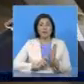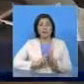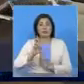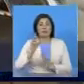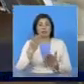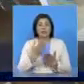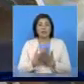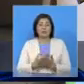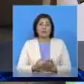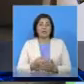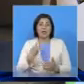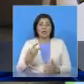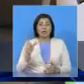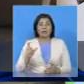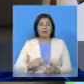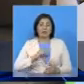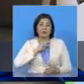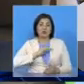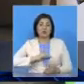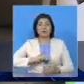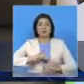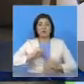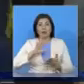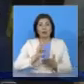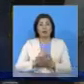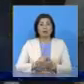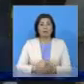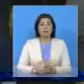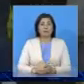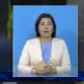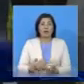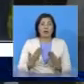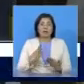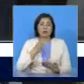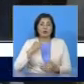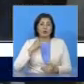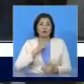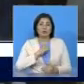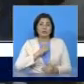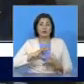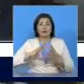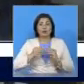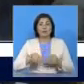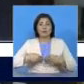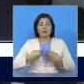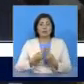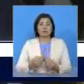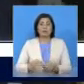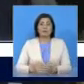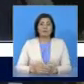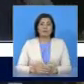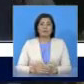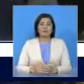қамту орталығы арқылы 2 адамды жұмысқа алды. Қазір өзінің несін бастап беріп жатыр өнімін.